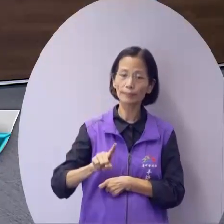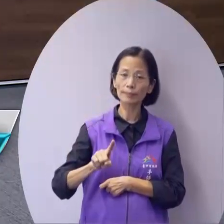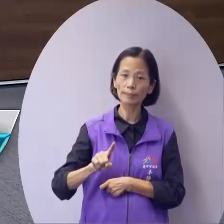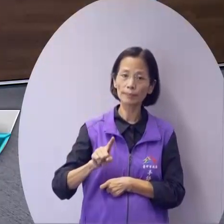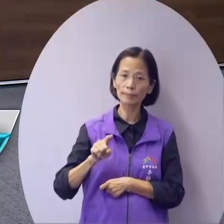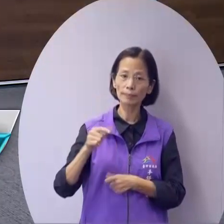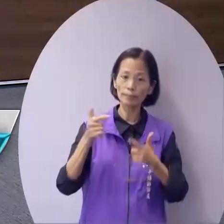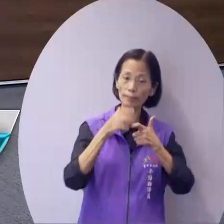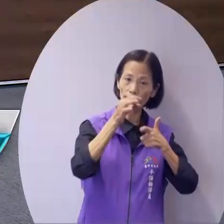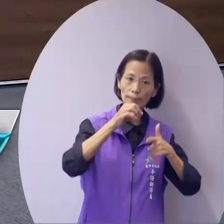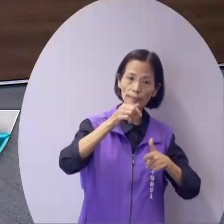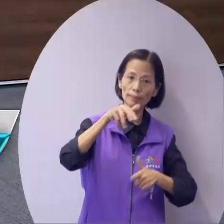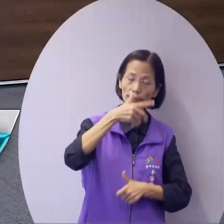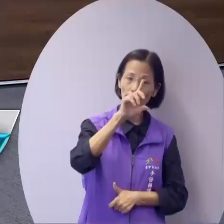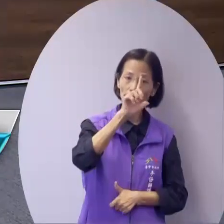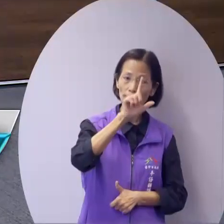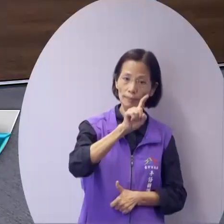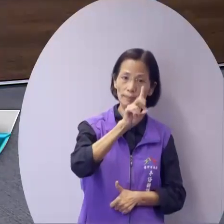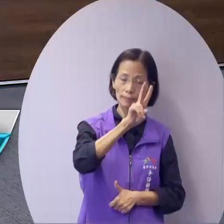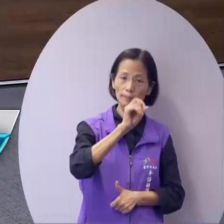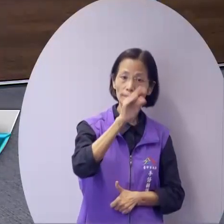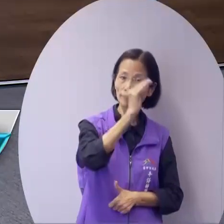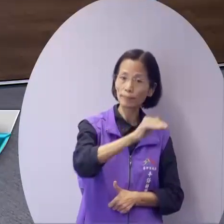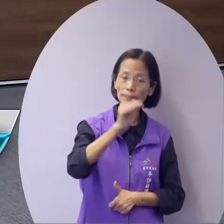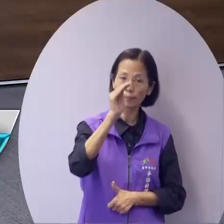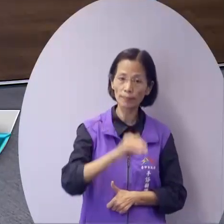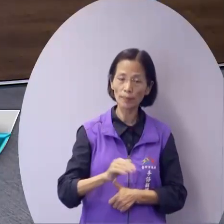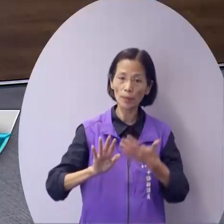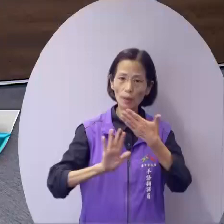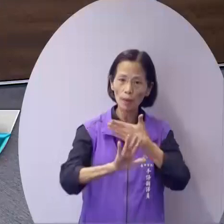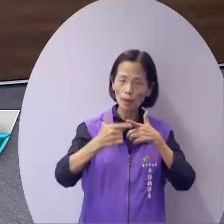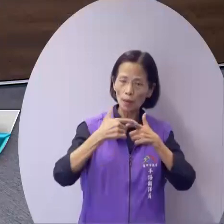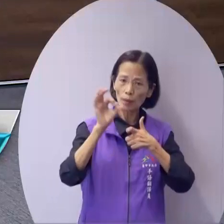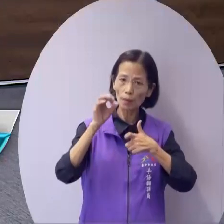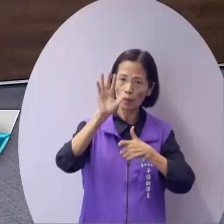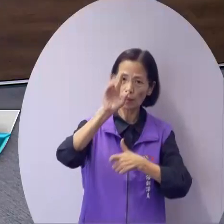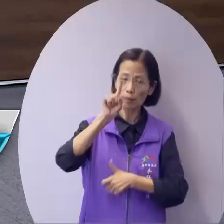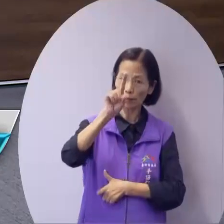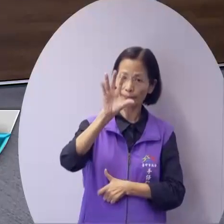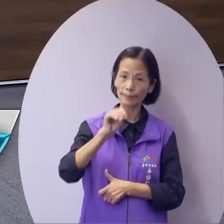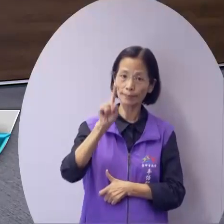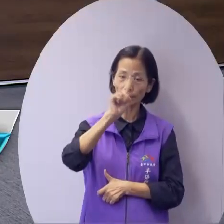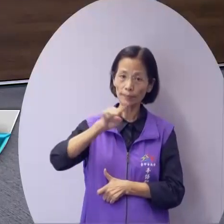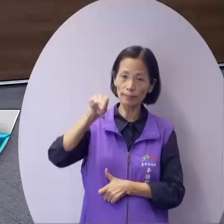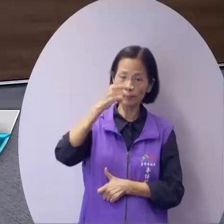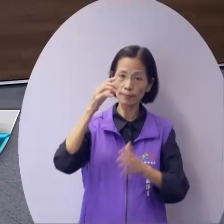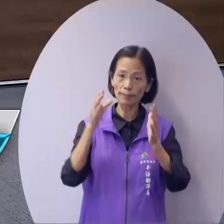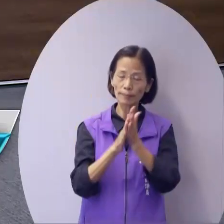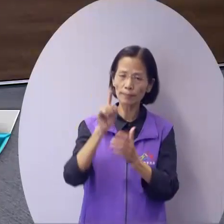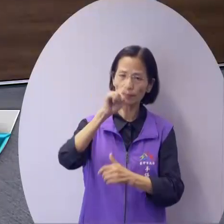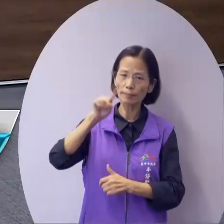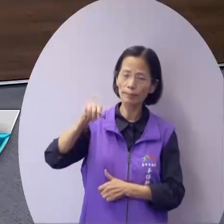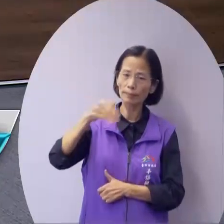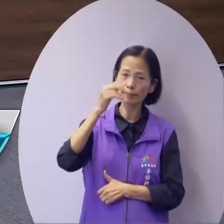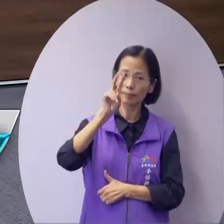款819万9000元，另外还有其他配合款91万1100元，合计